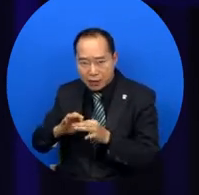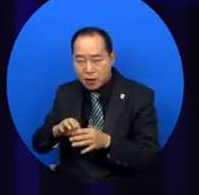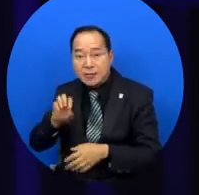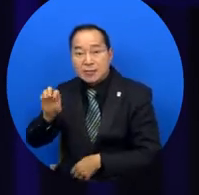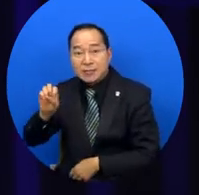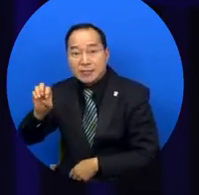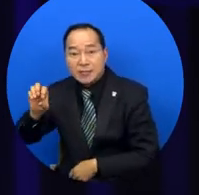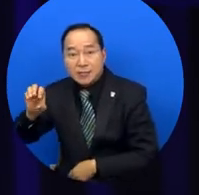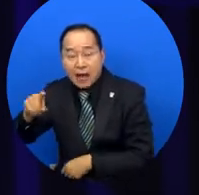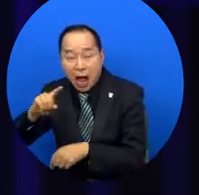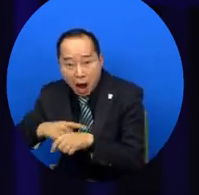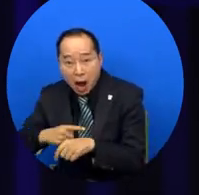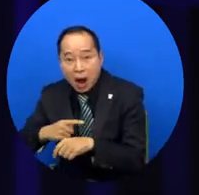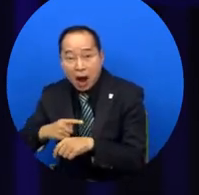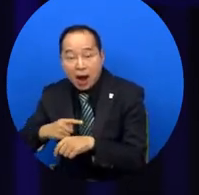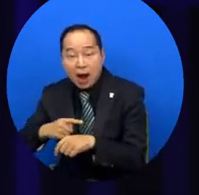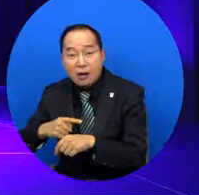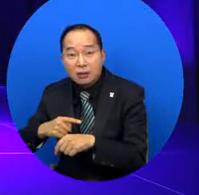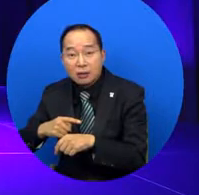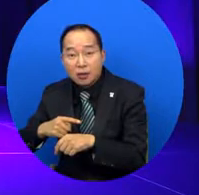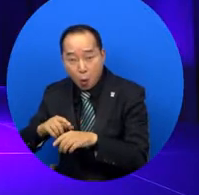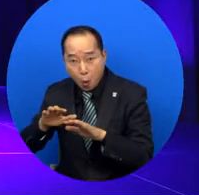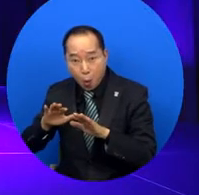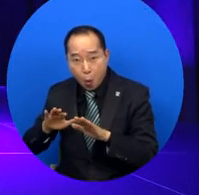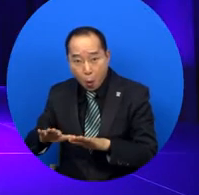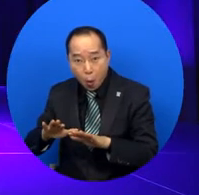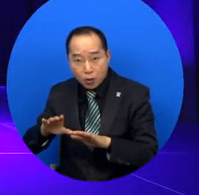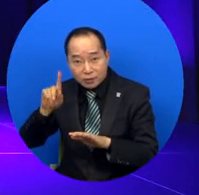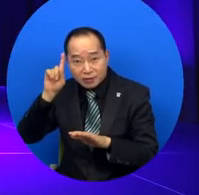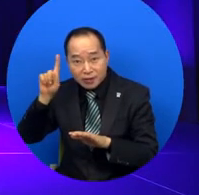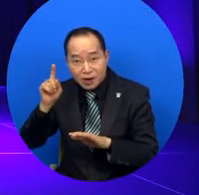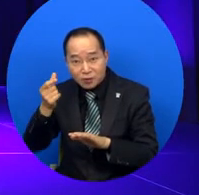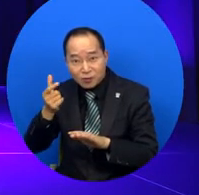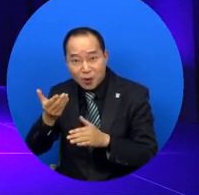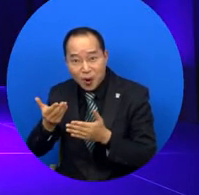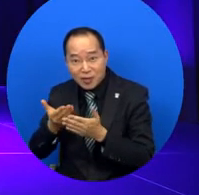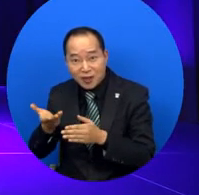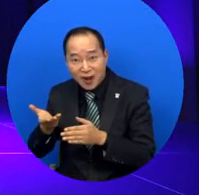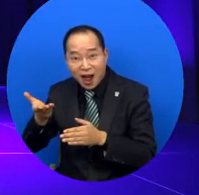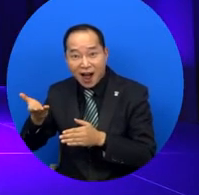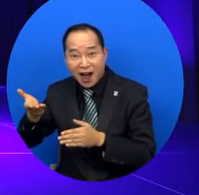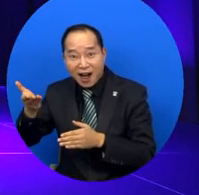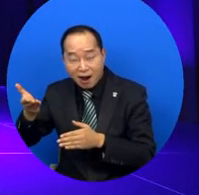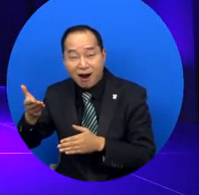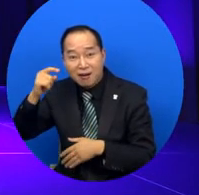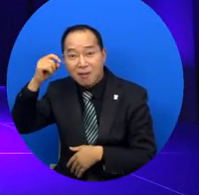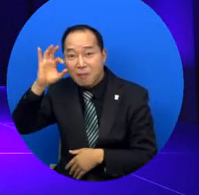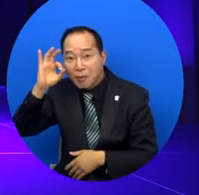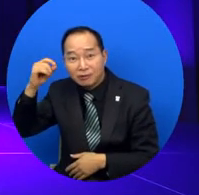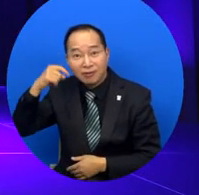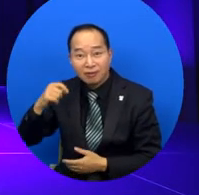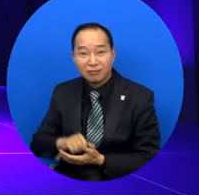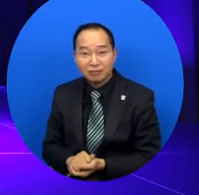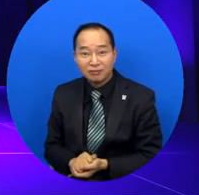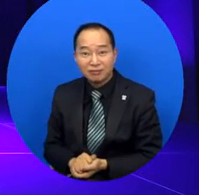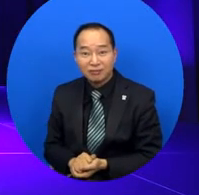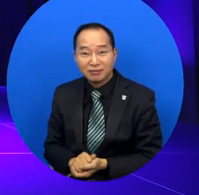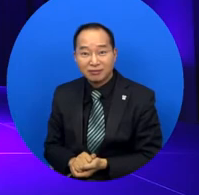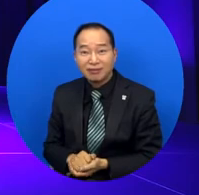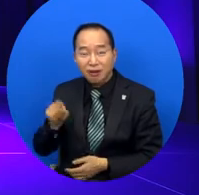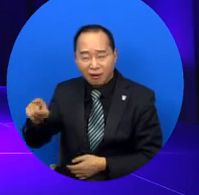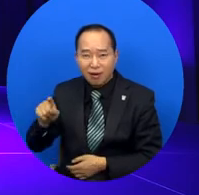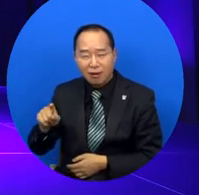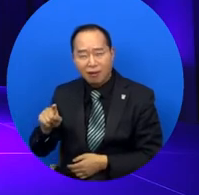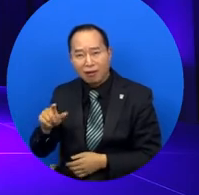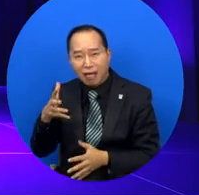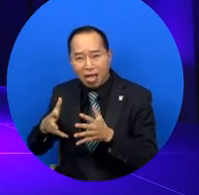계속 몰라도 계속 하는 거예요. 그러니까 하루 살고 하루 사니까 그 다음날이 더 느는 거예요. 그래서 나도 스스로 그렇게 얘기했어. 맨날 실수할 때마다 또